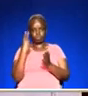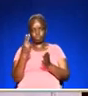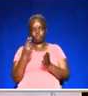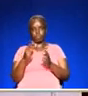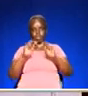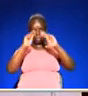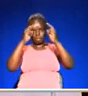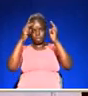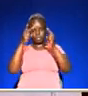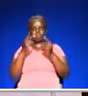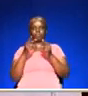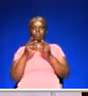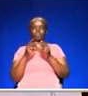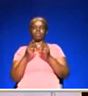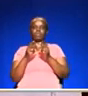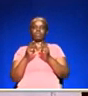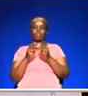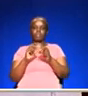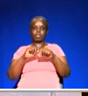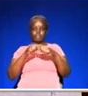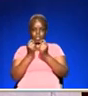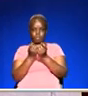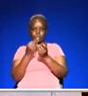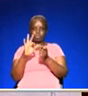mada yetu kuu, aina za vitenzi.